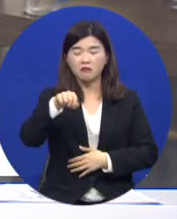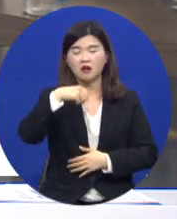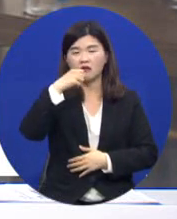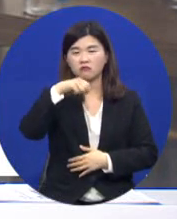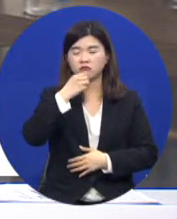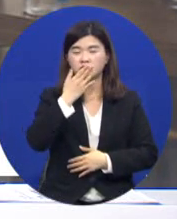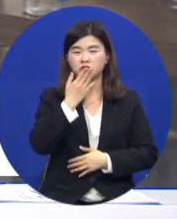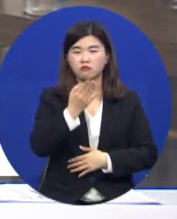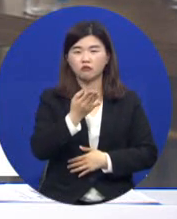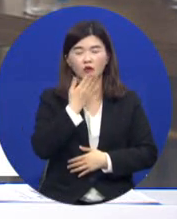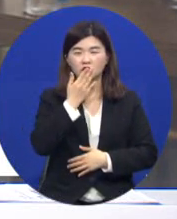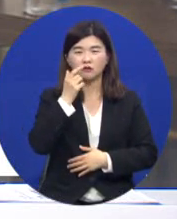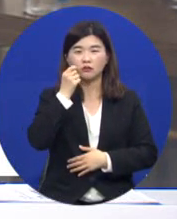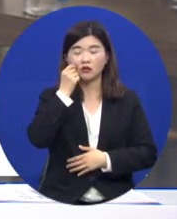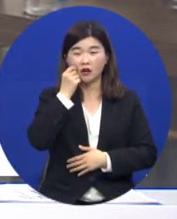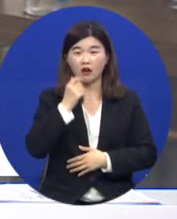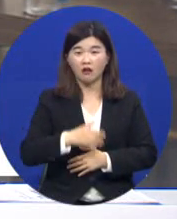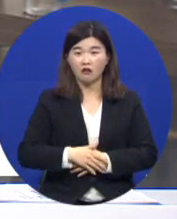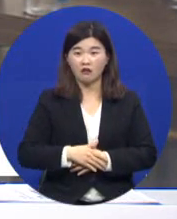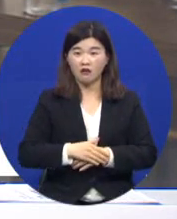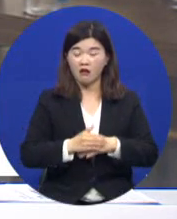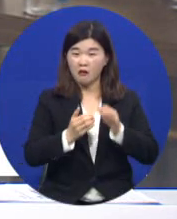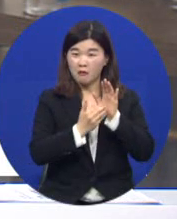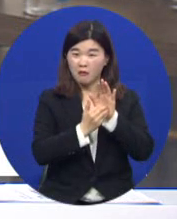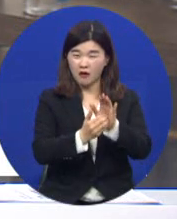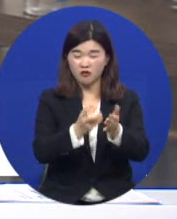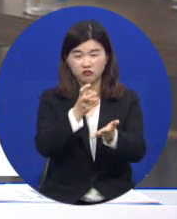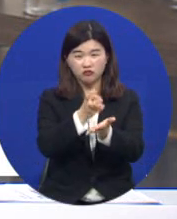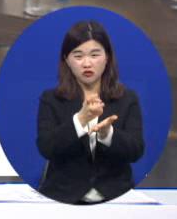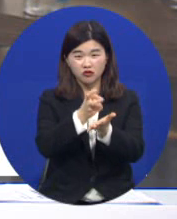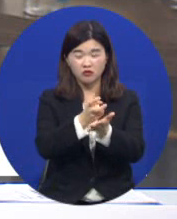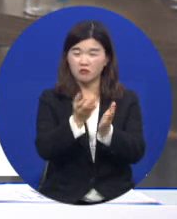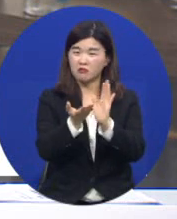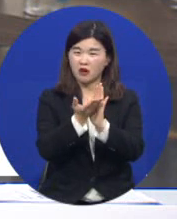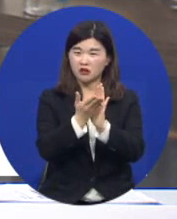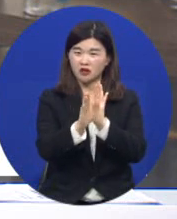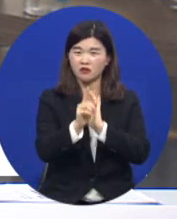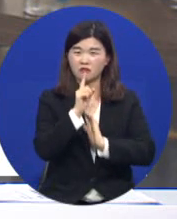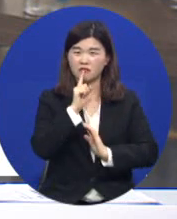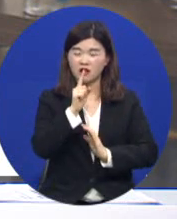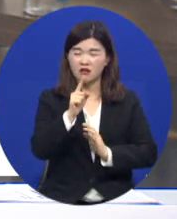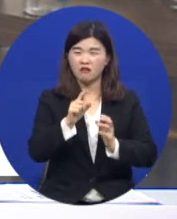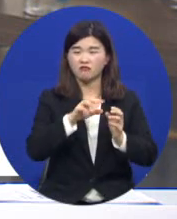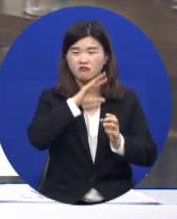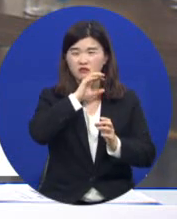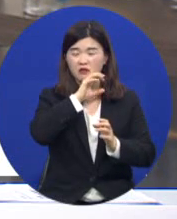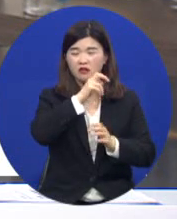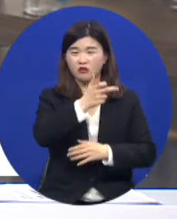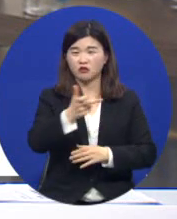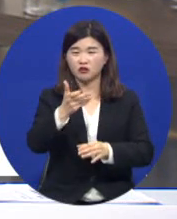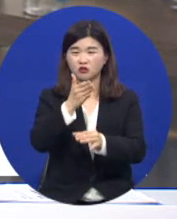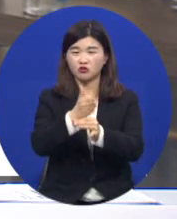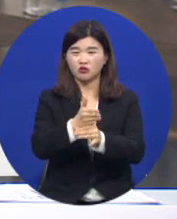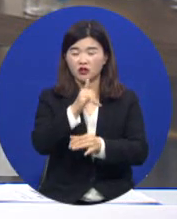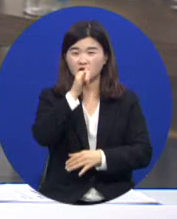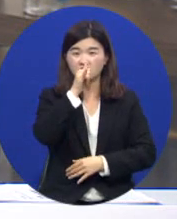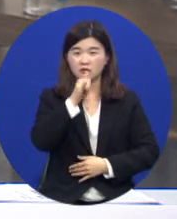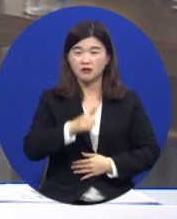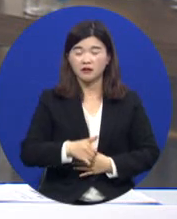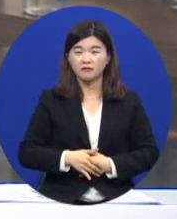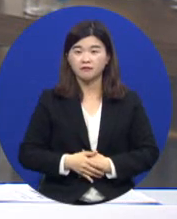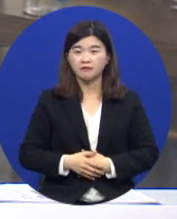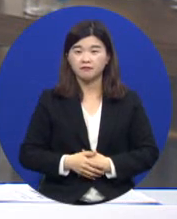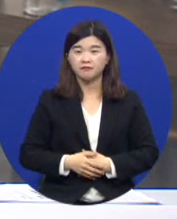식사를 할 수 없습니다. 이 방역 지침에 앞뒤가 맞지 않는다는 관련 업계의 불만이 커지고 있습니다. 오승철